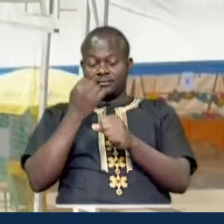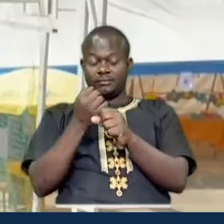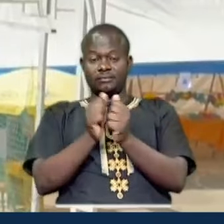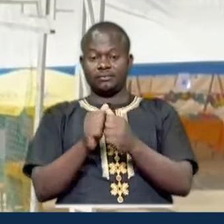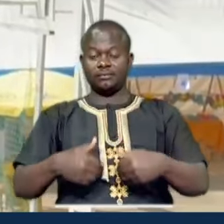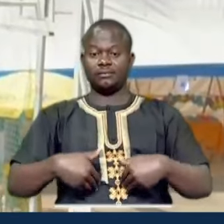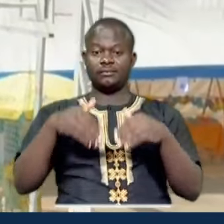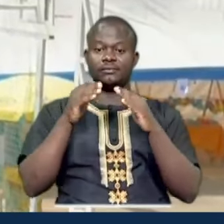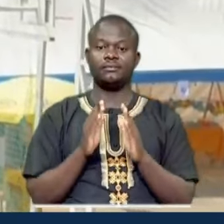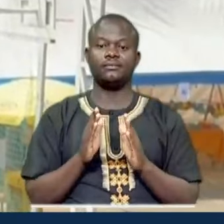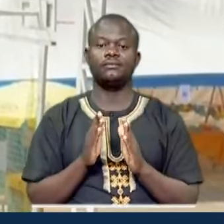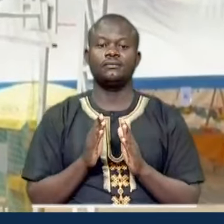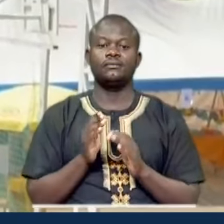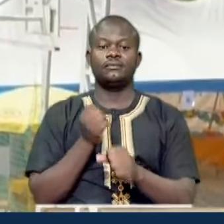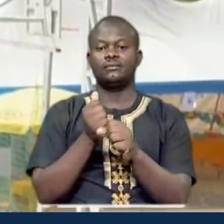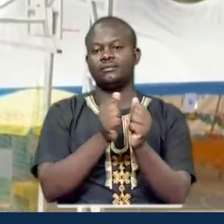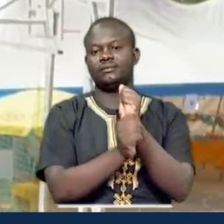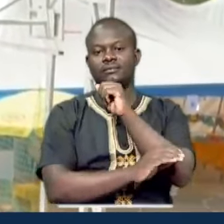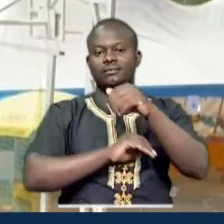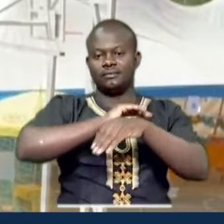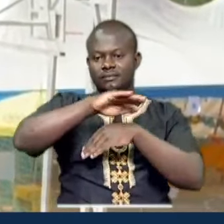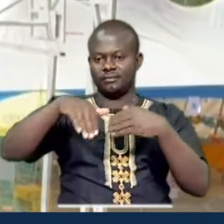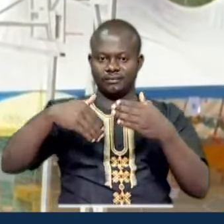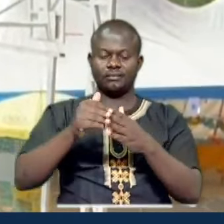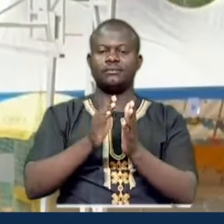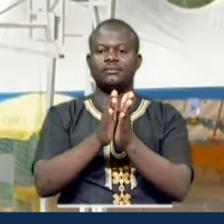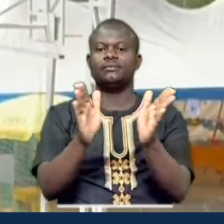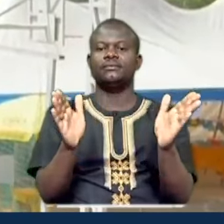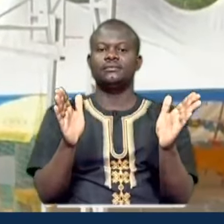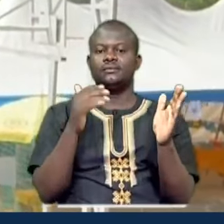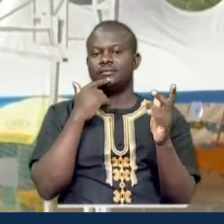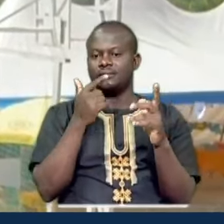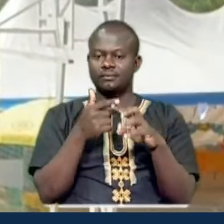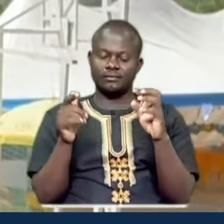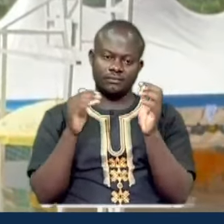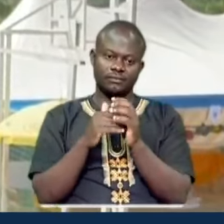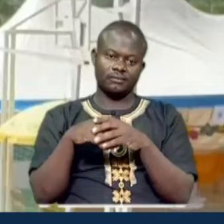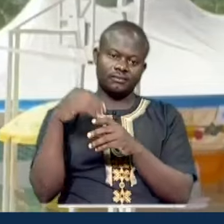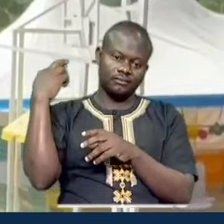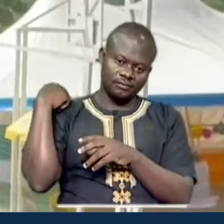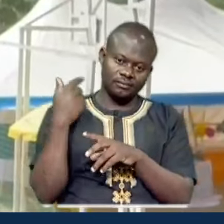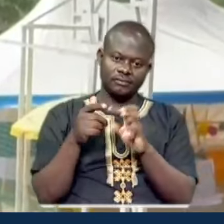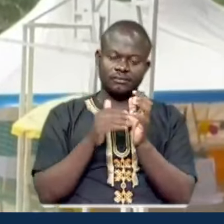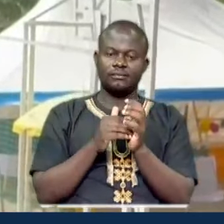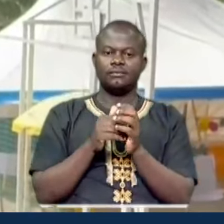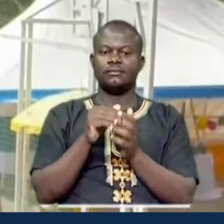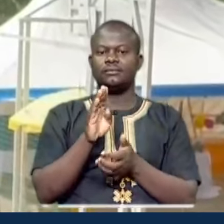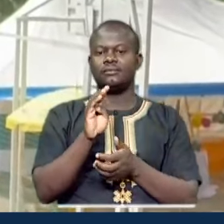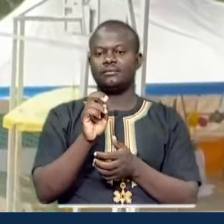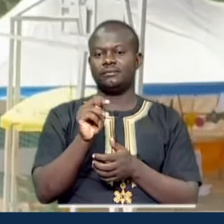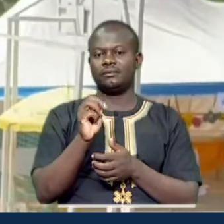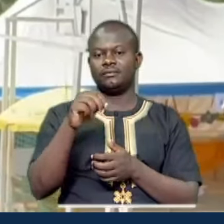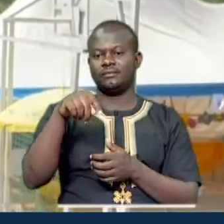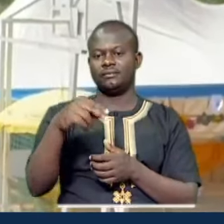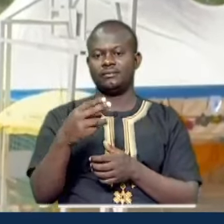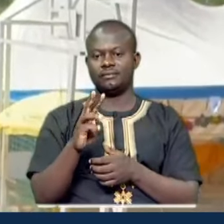n'urubyiruko uri ukorana n'igihugu cyose muri rusange. So kandi mu nshingano yewe nizabe nimuwe ikintu cyo